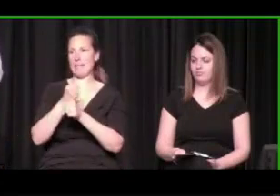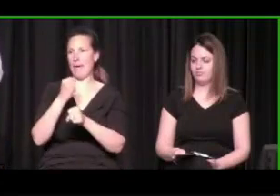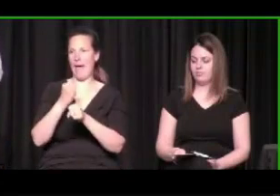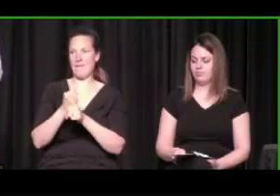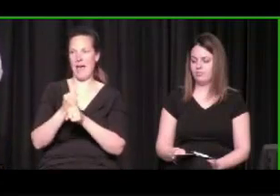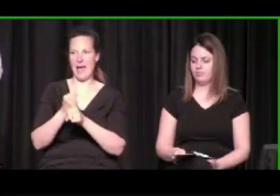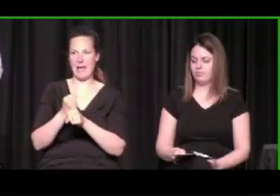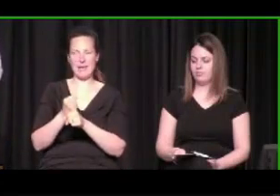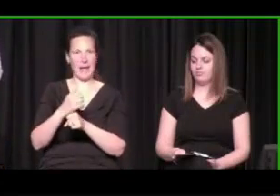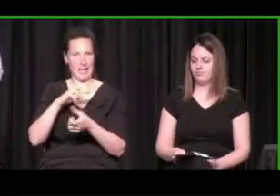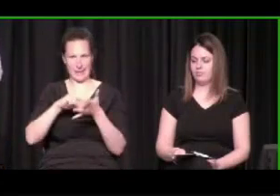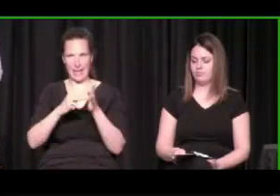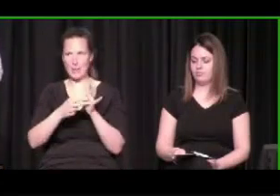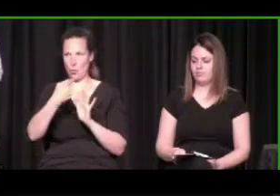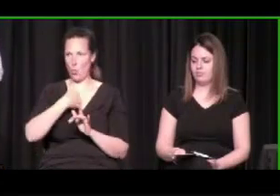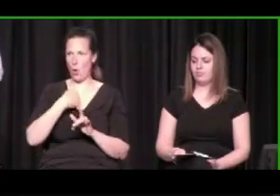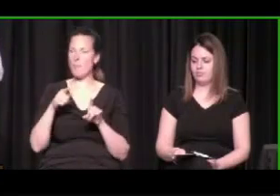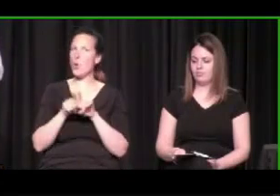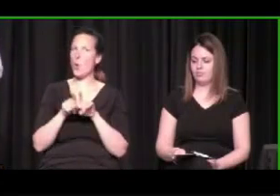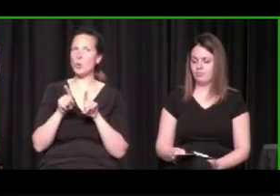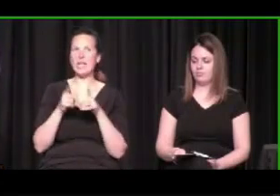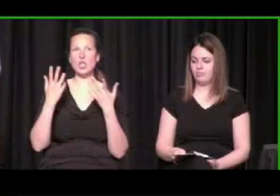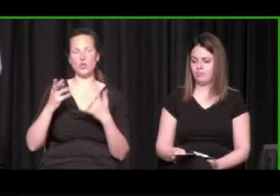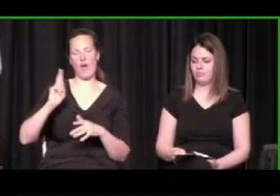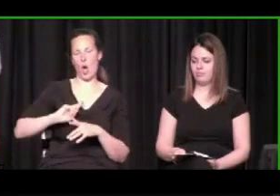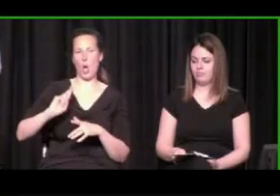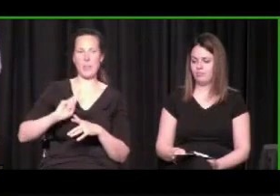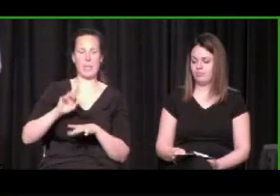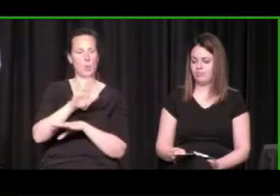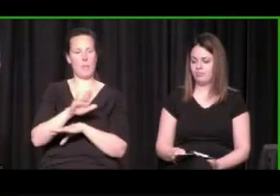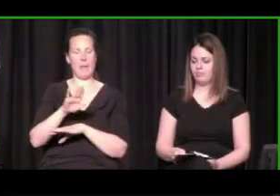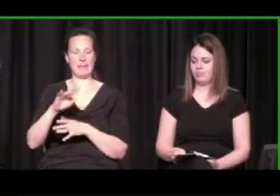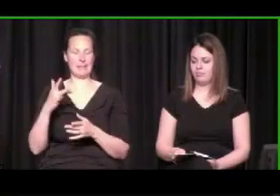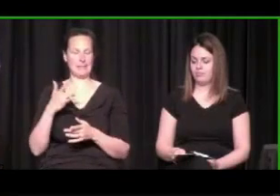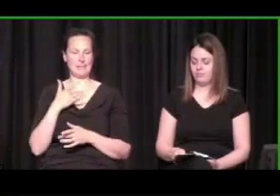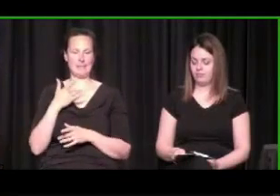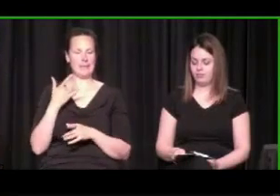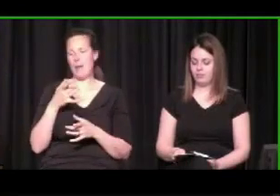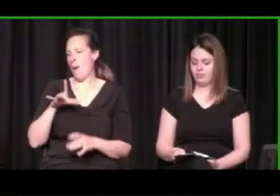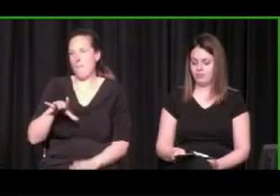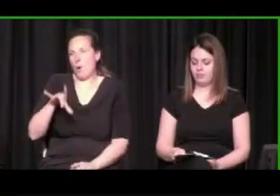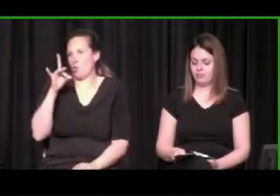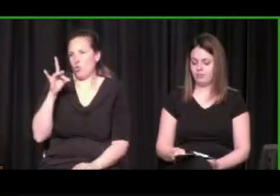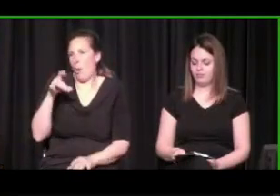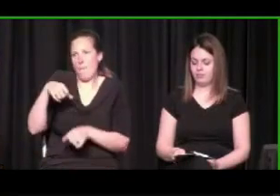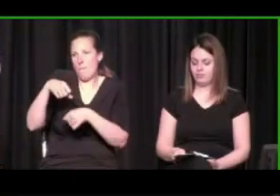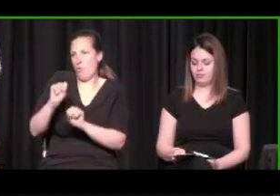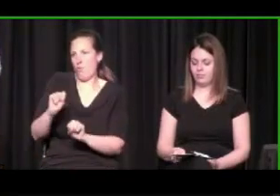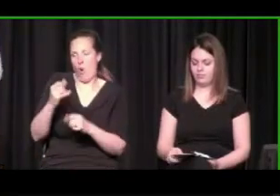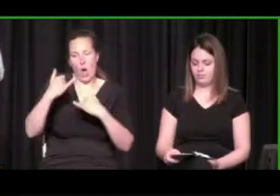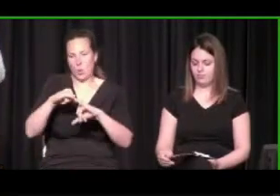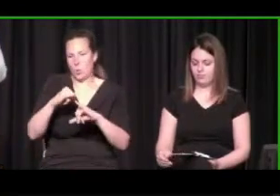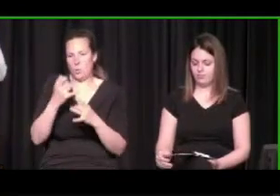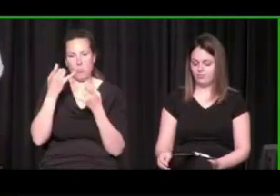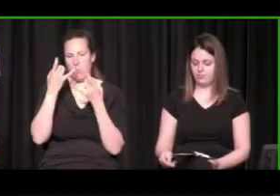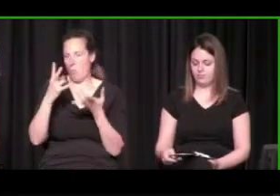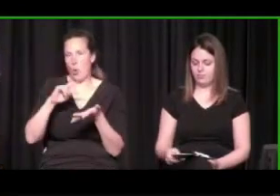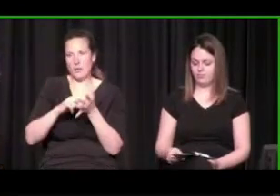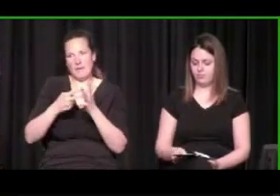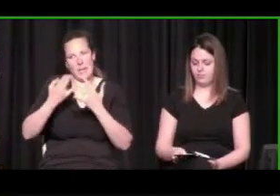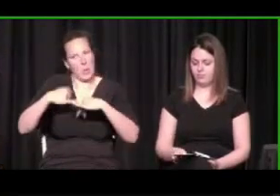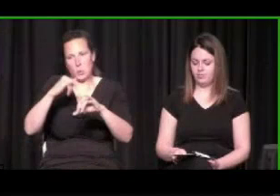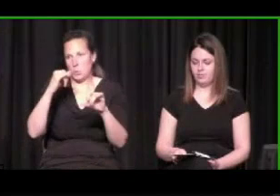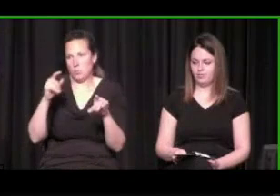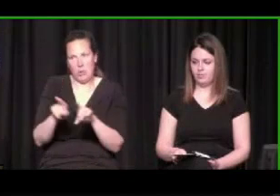temps significative et, dans bon nombre de cas aussi, une perception qu'il en est ainsi puis que leur pouvoir d'agir sur la situation